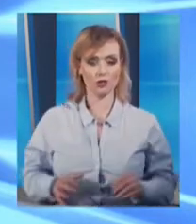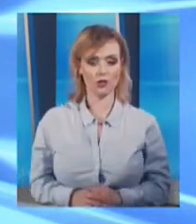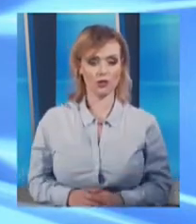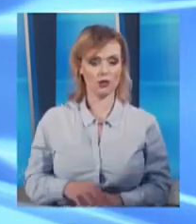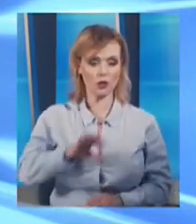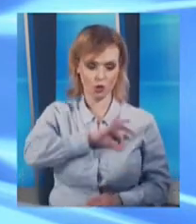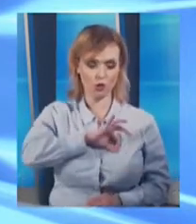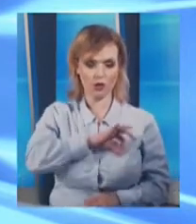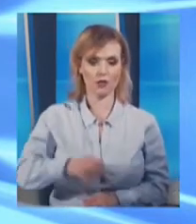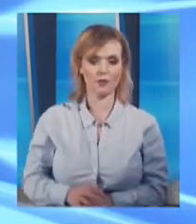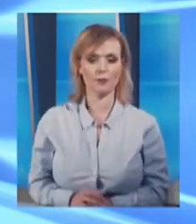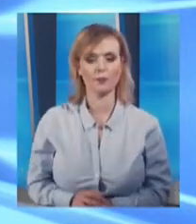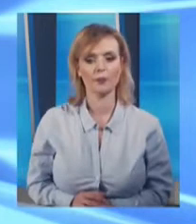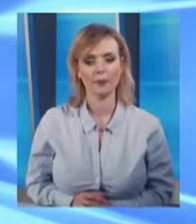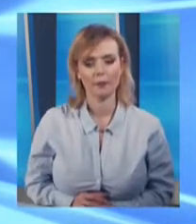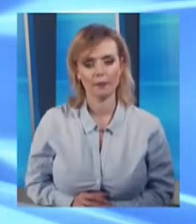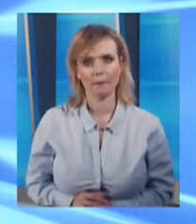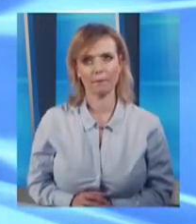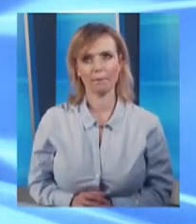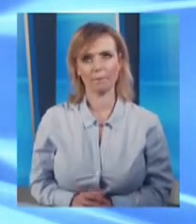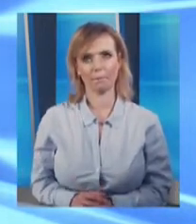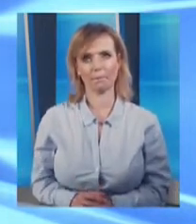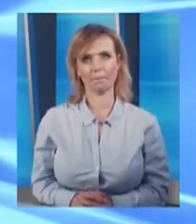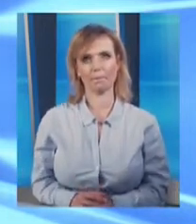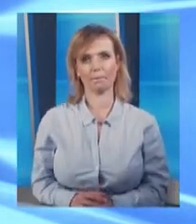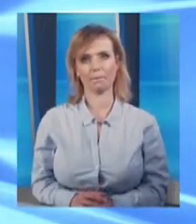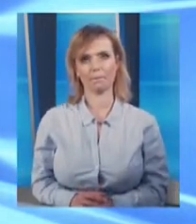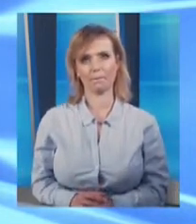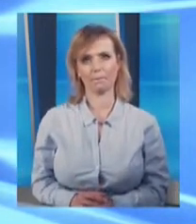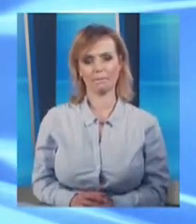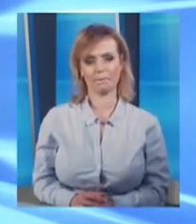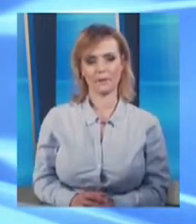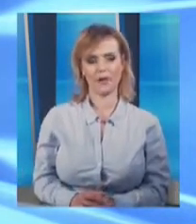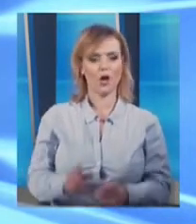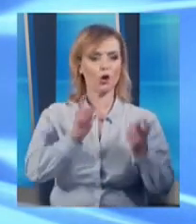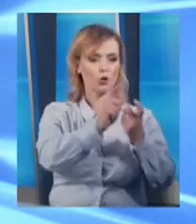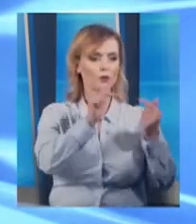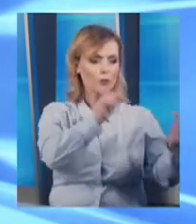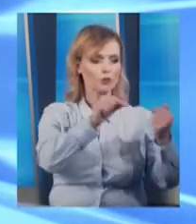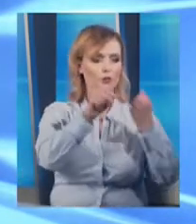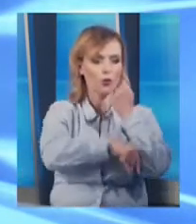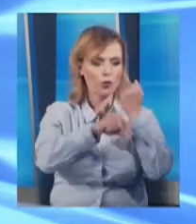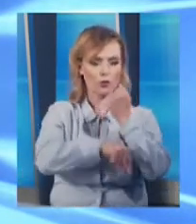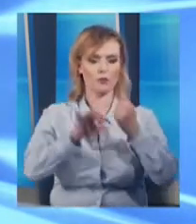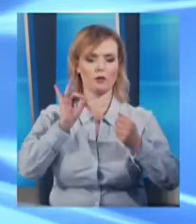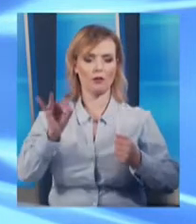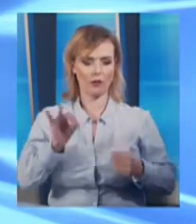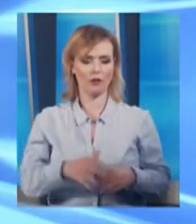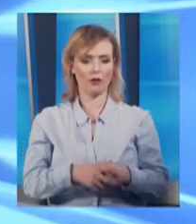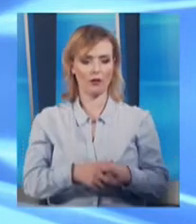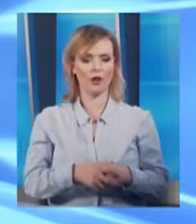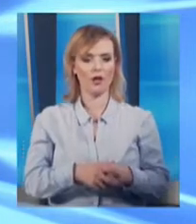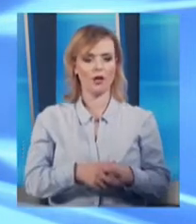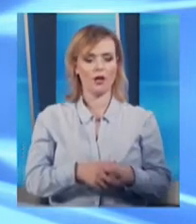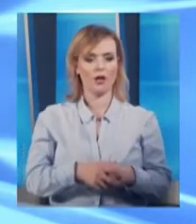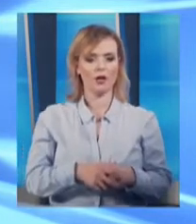numai un minut pentru asta, dar lupta împotriva corupției și justiție corectă sunt de fapt